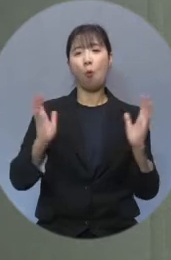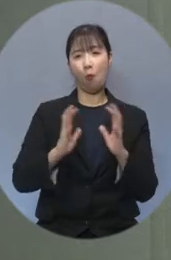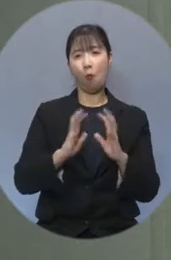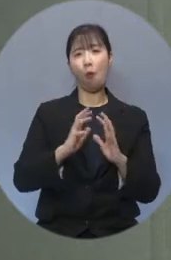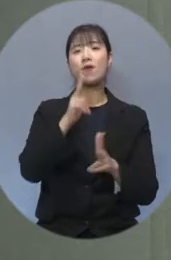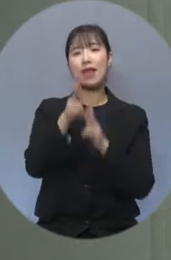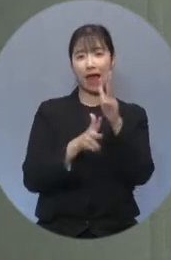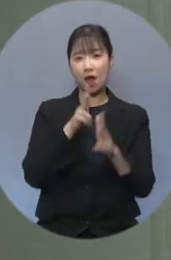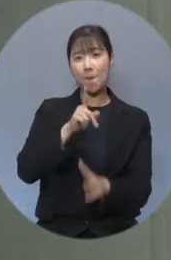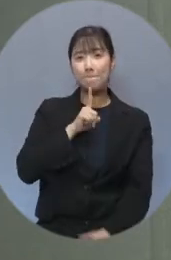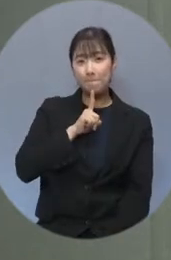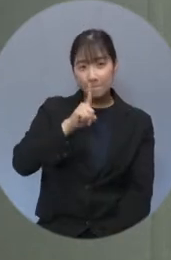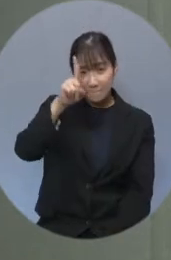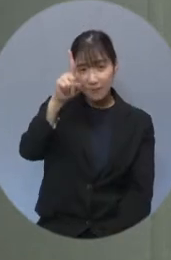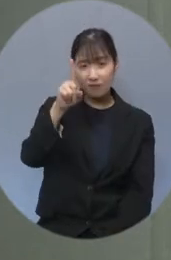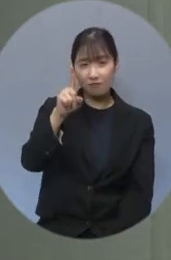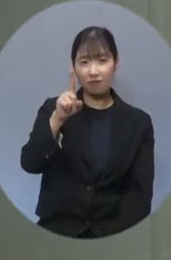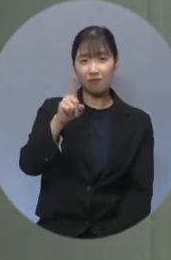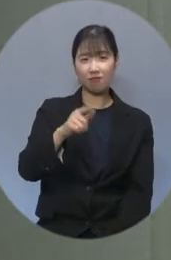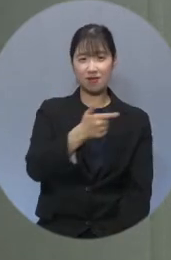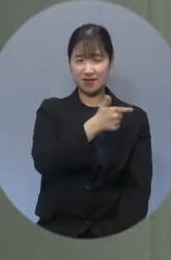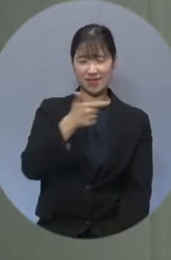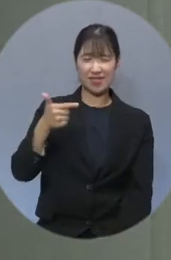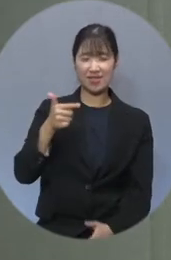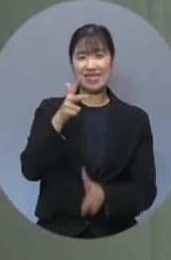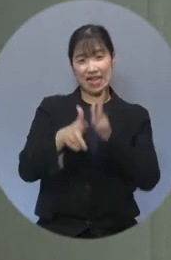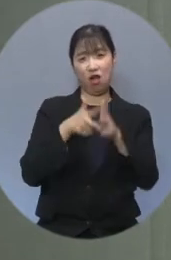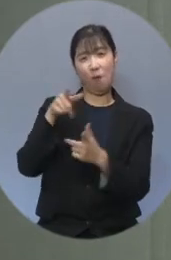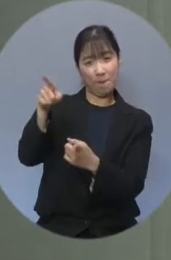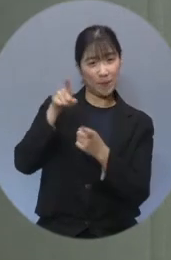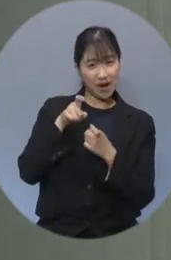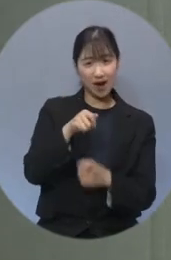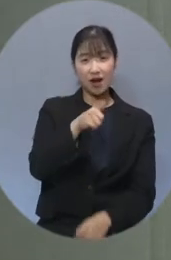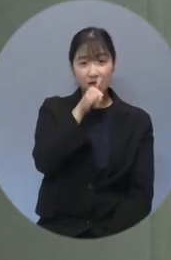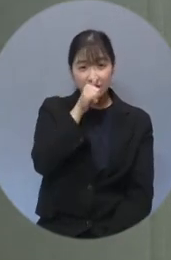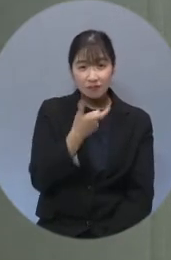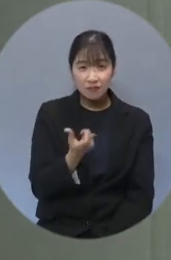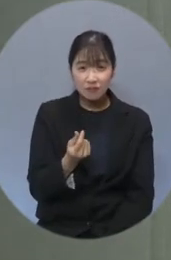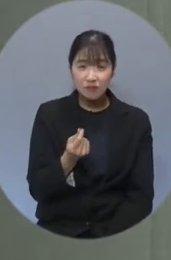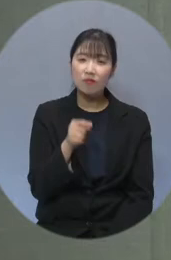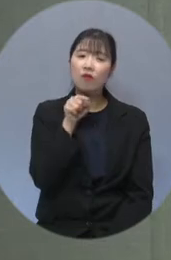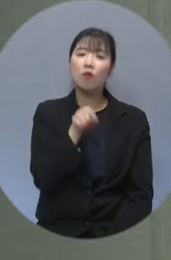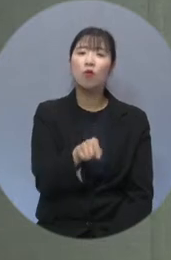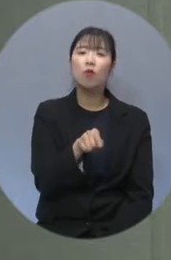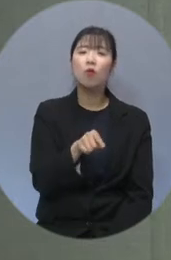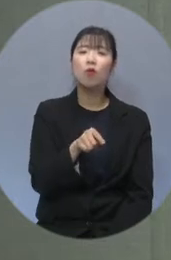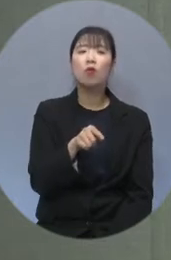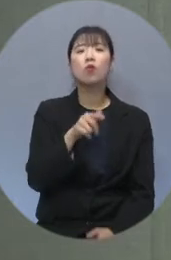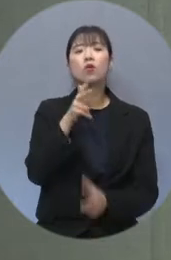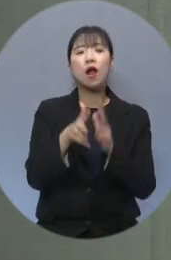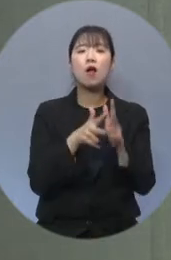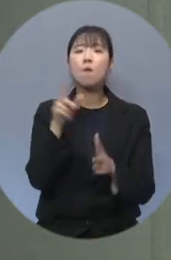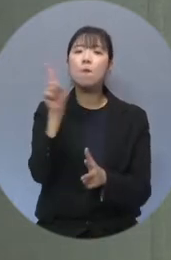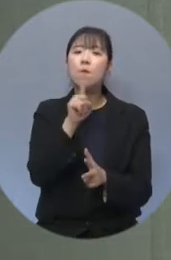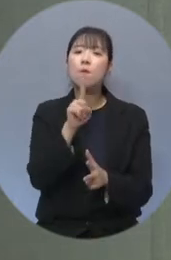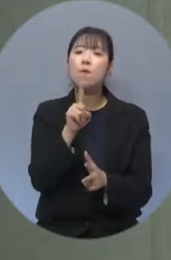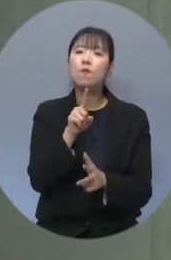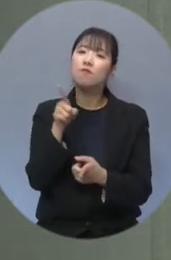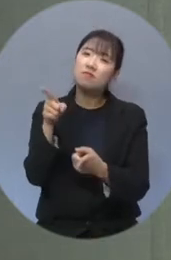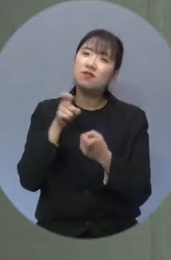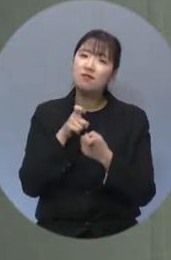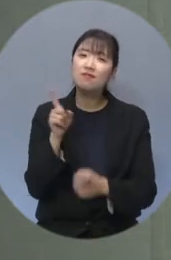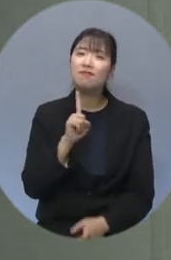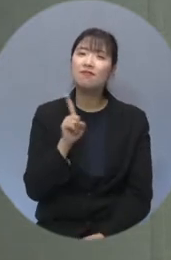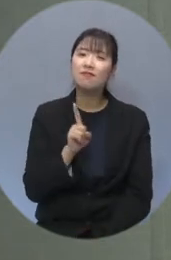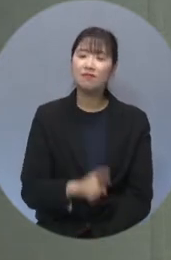응모를 해가지고 네네. 큰 사업을 따냈다 이런 얘기를 들었어요. 네. 그 공모사업이 뭐며 따낸